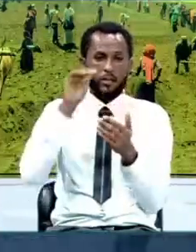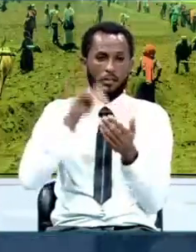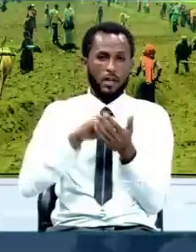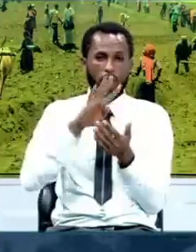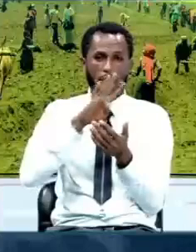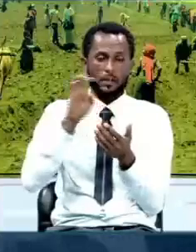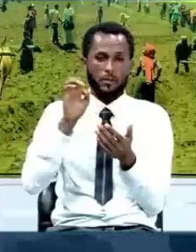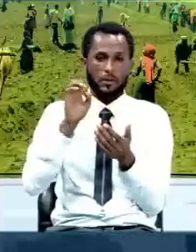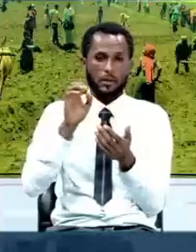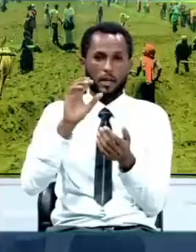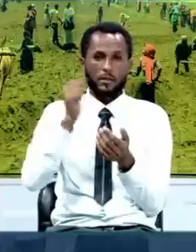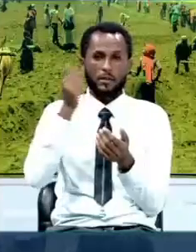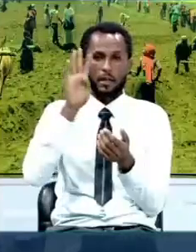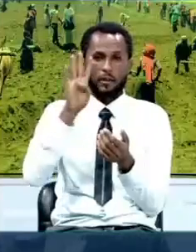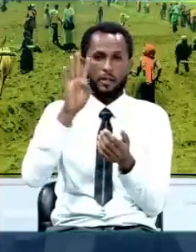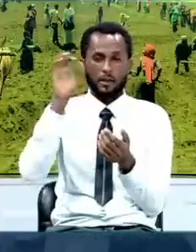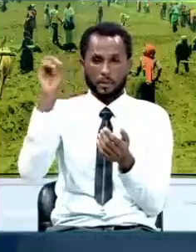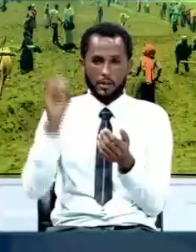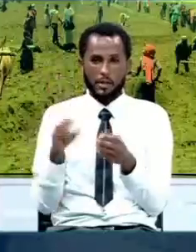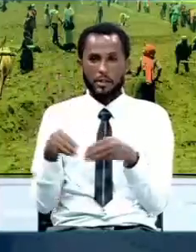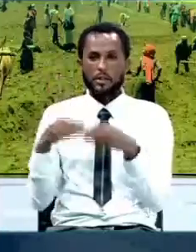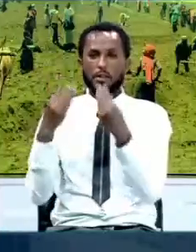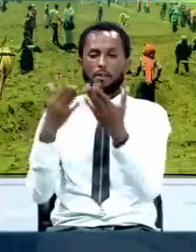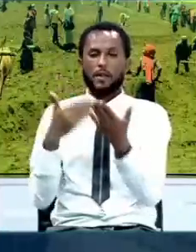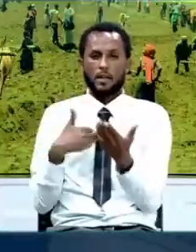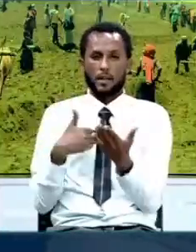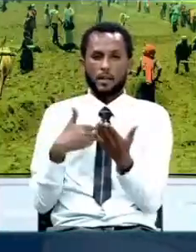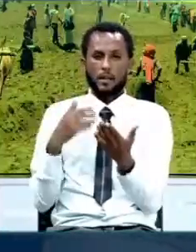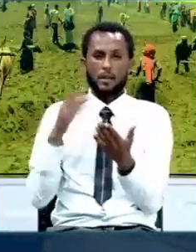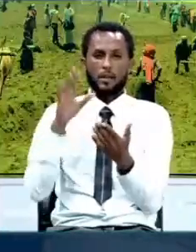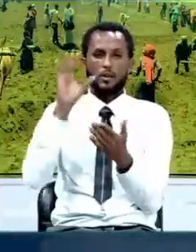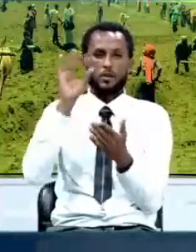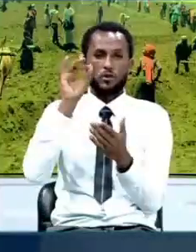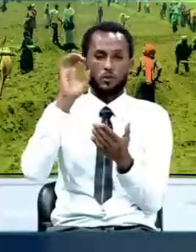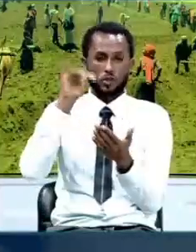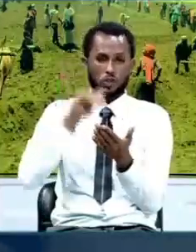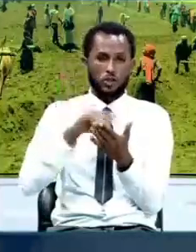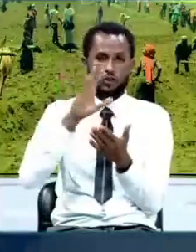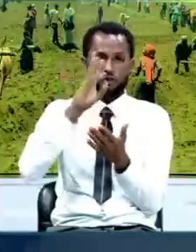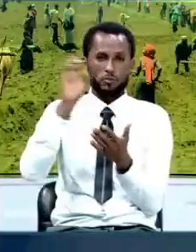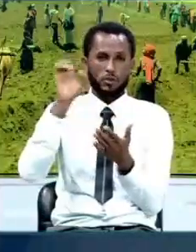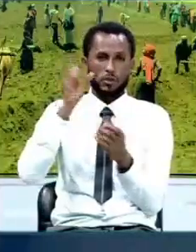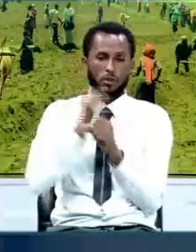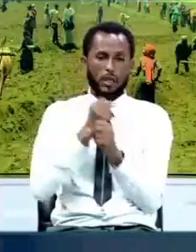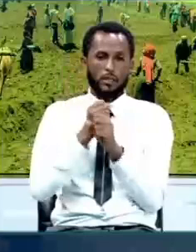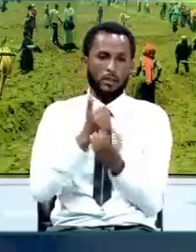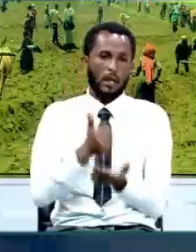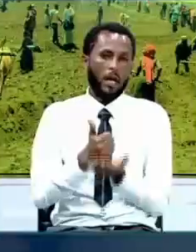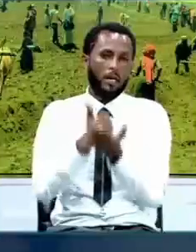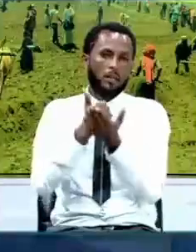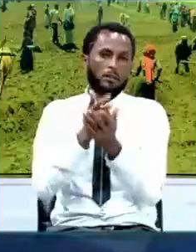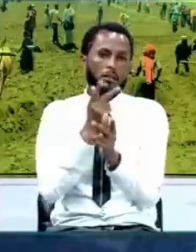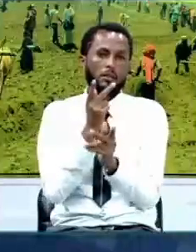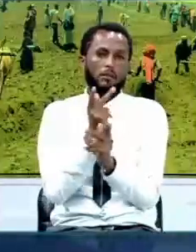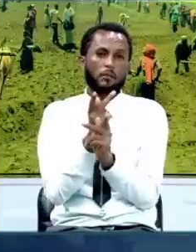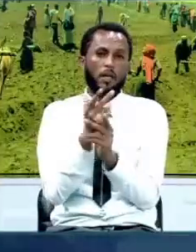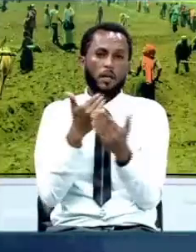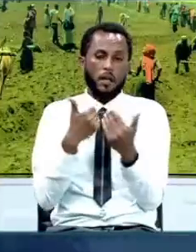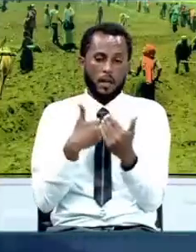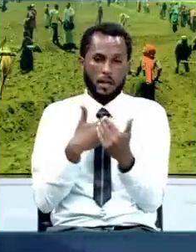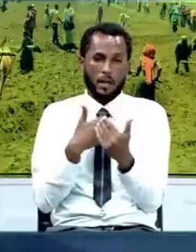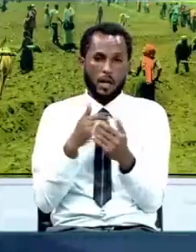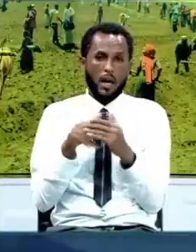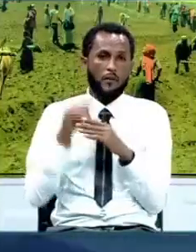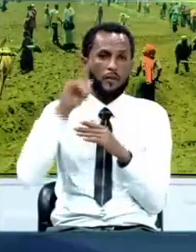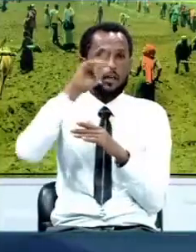ግን 14% ኢና ንህብ ኣለና ማለት እዩ። ስቲል 8,600 ሰራሕተኛ ሓገዝ ዝደሊ ሰራሕተኛ ኣለና። ኣብ ደገ ዘለዎ